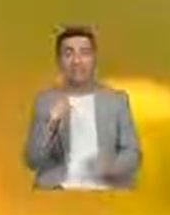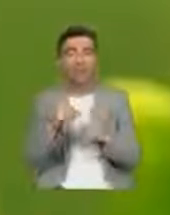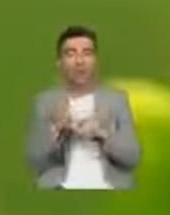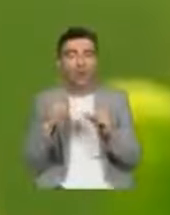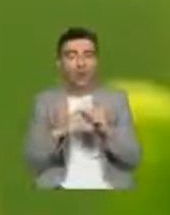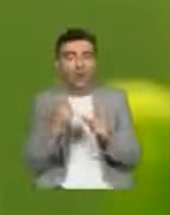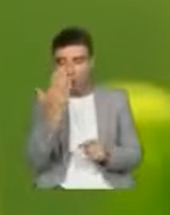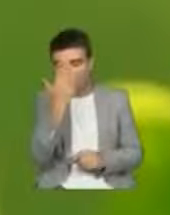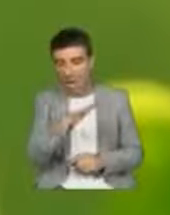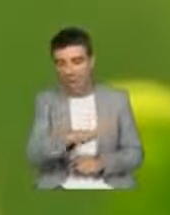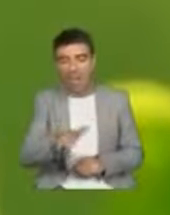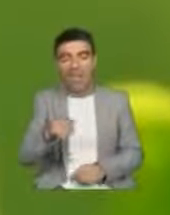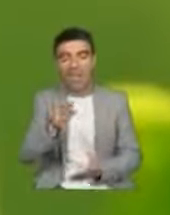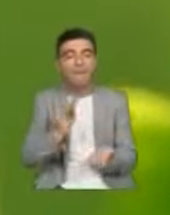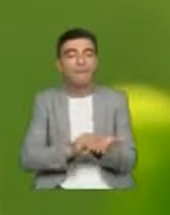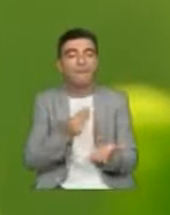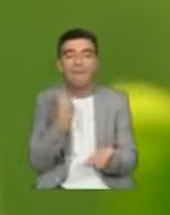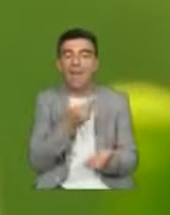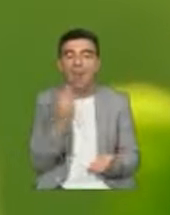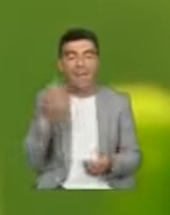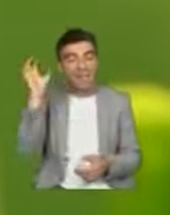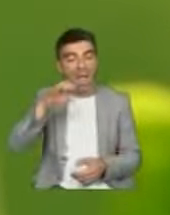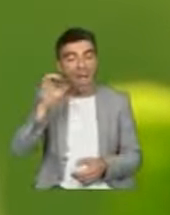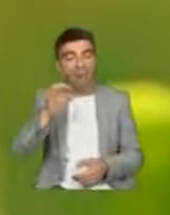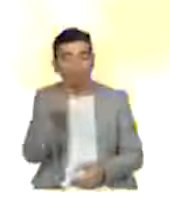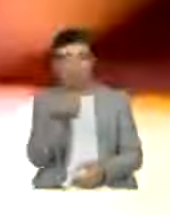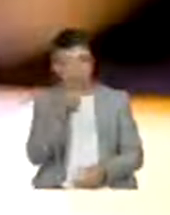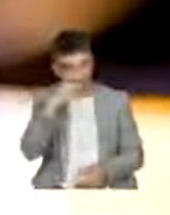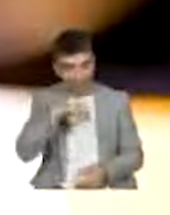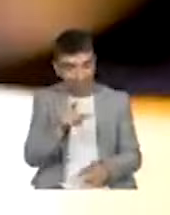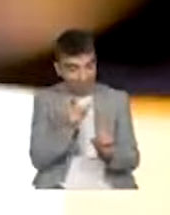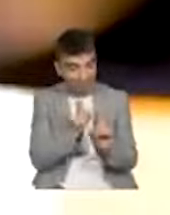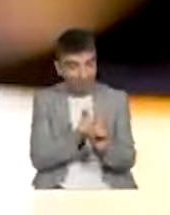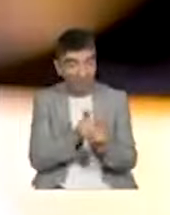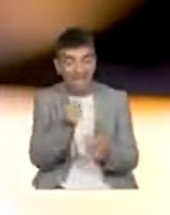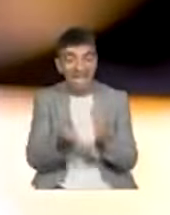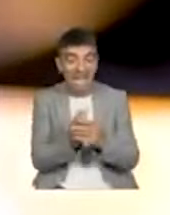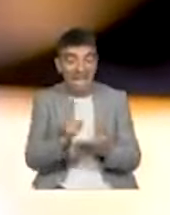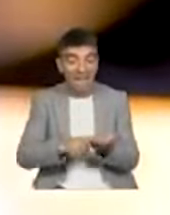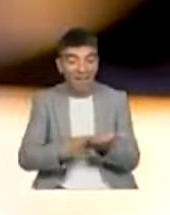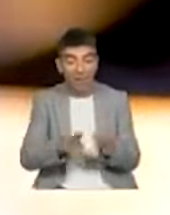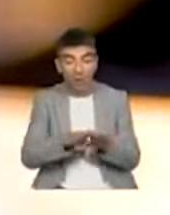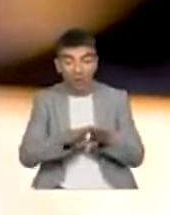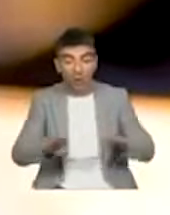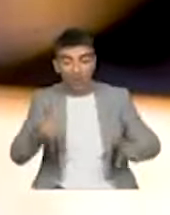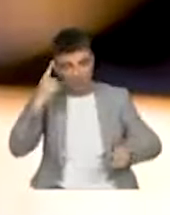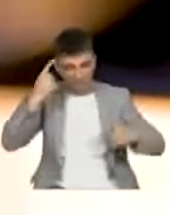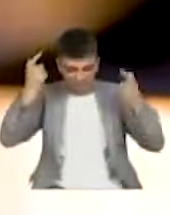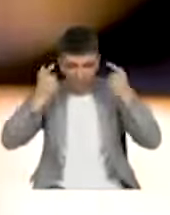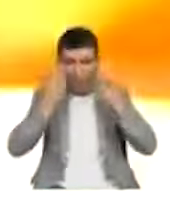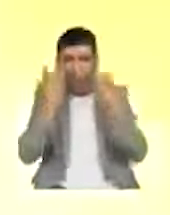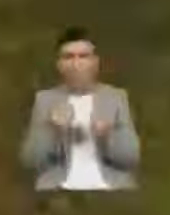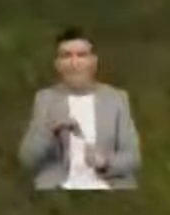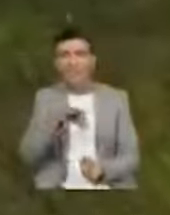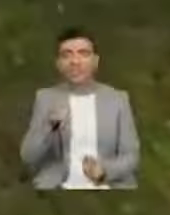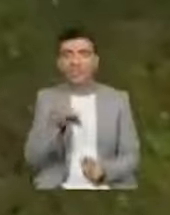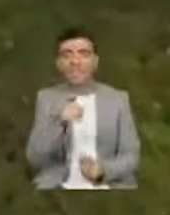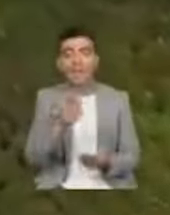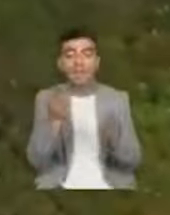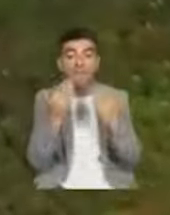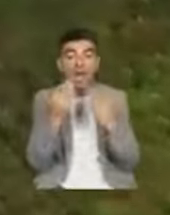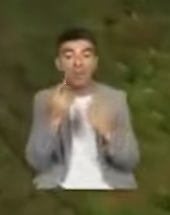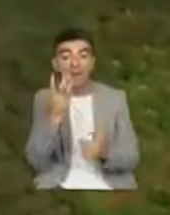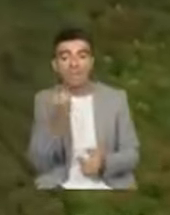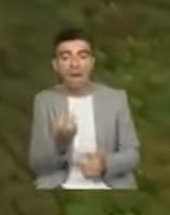Karadeniz'in bereketli yağmurlarından beslenip filizlenen kahvaltı sofralarının baş tacı olan çayın